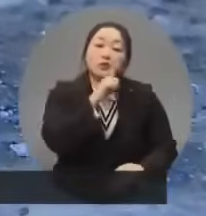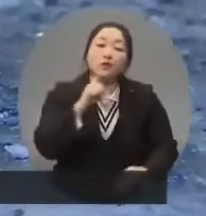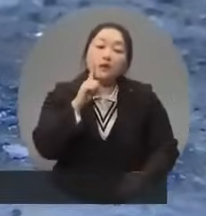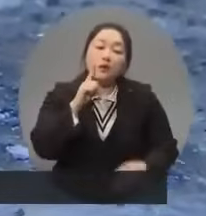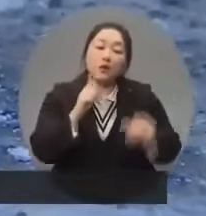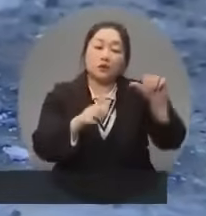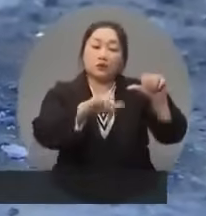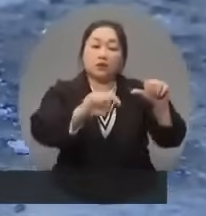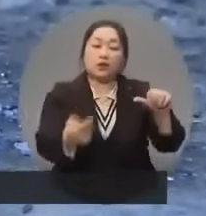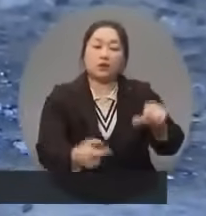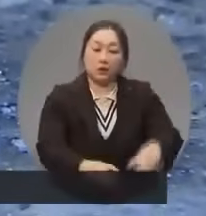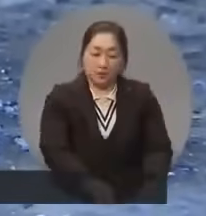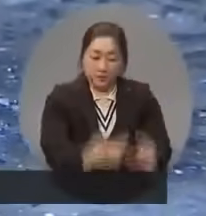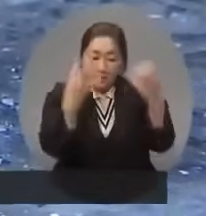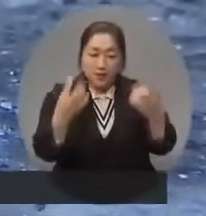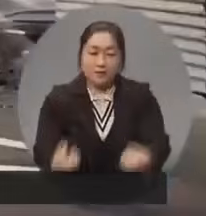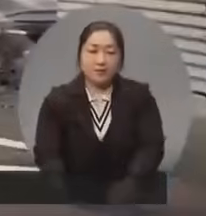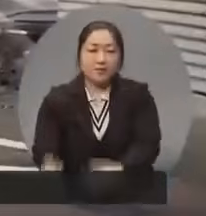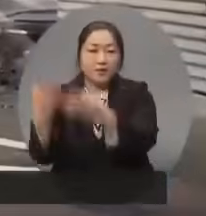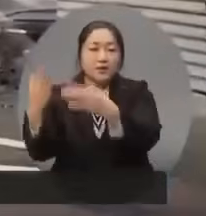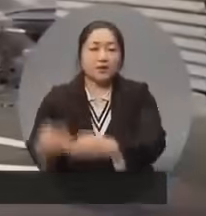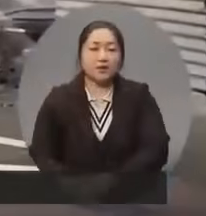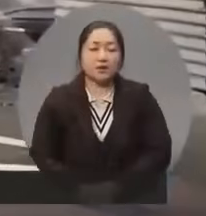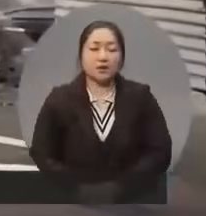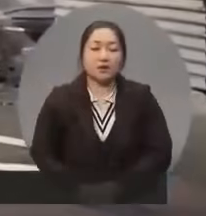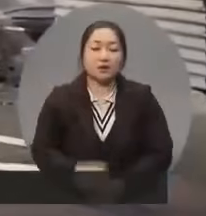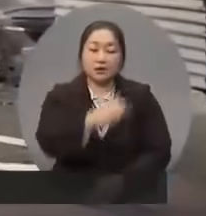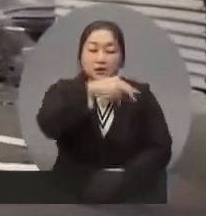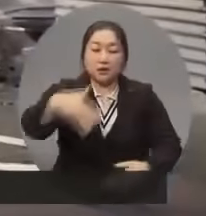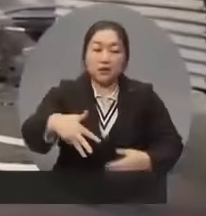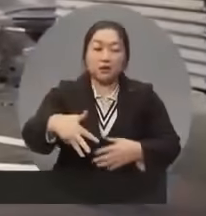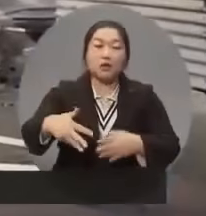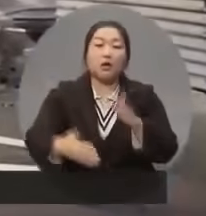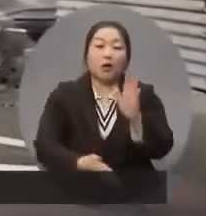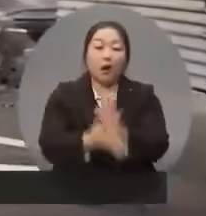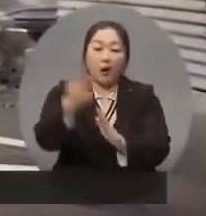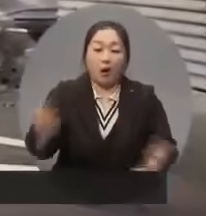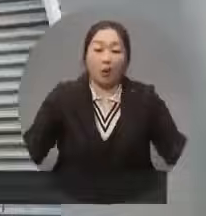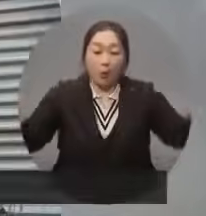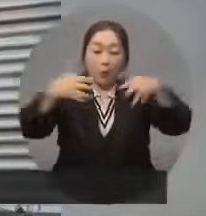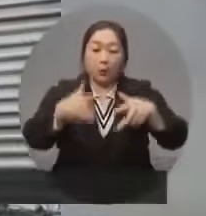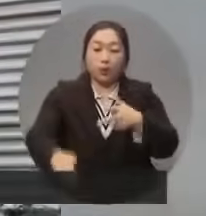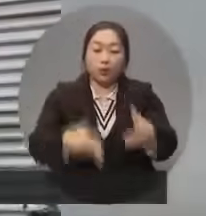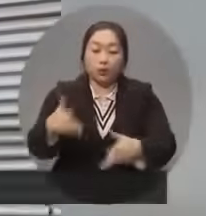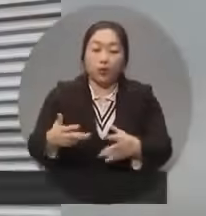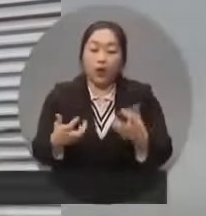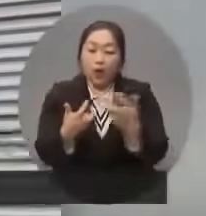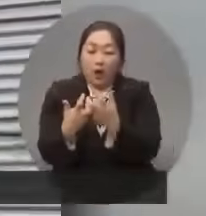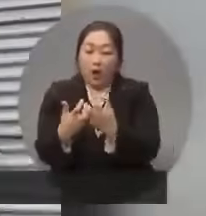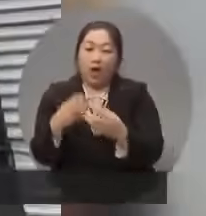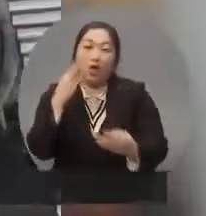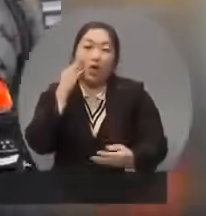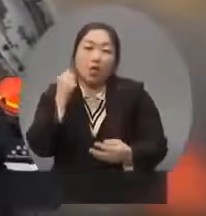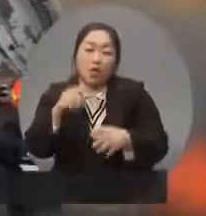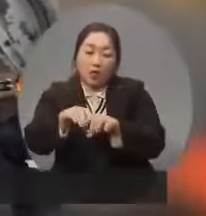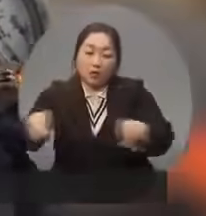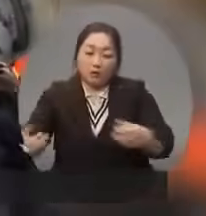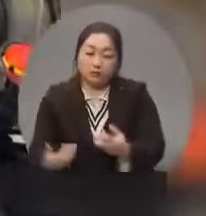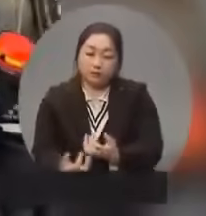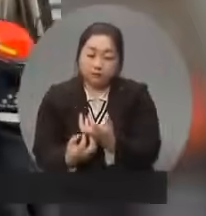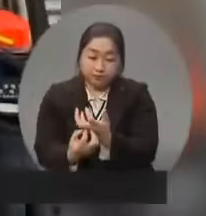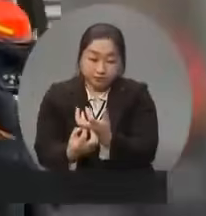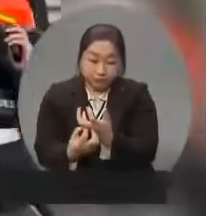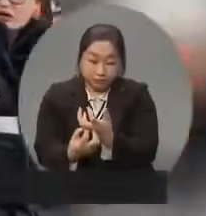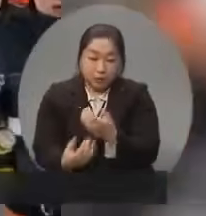동파 피해가 발생했습니다. 제천의 한 자원순환시설에서는 얼어있던 기름 밸브를 녹이는 과정에서 불이